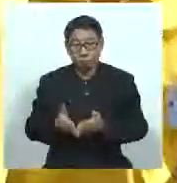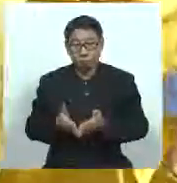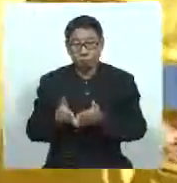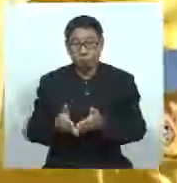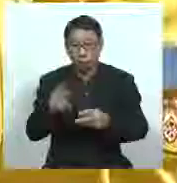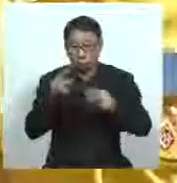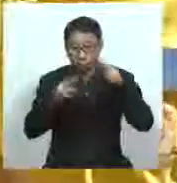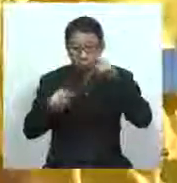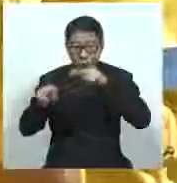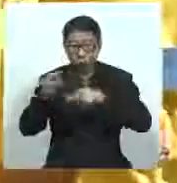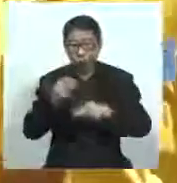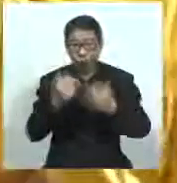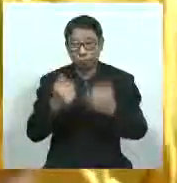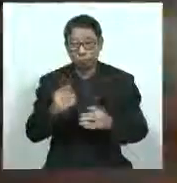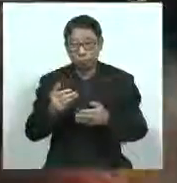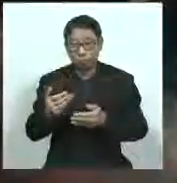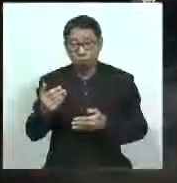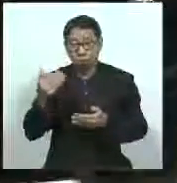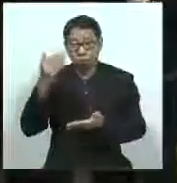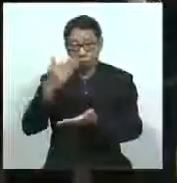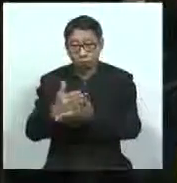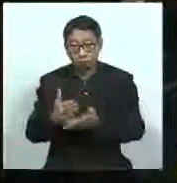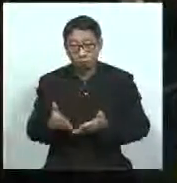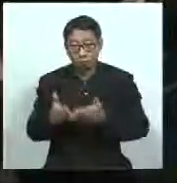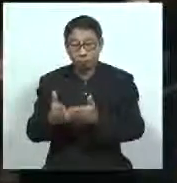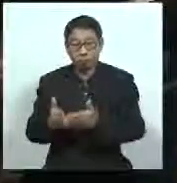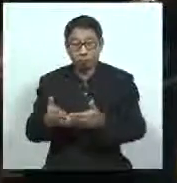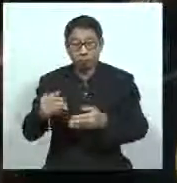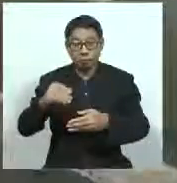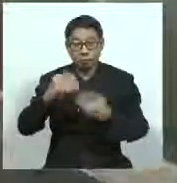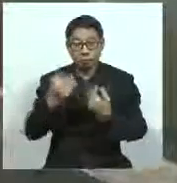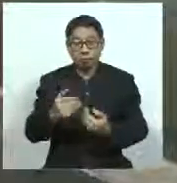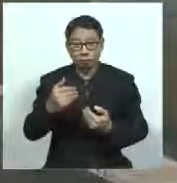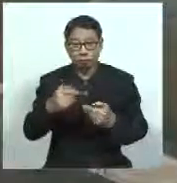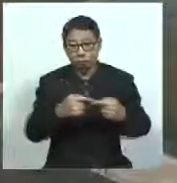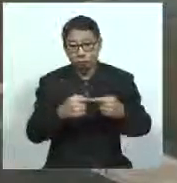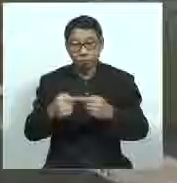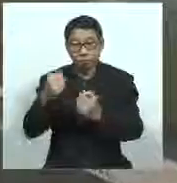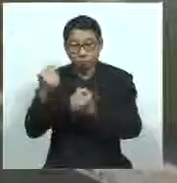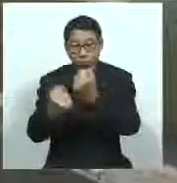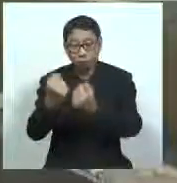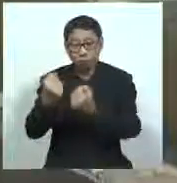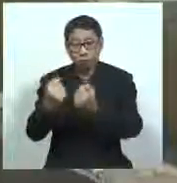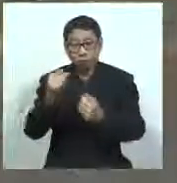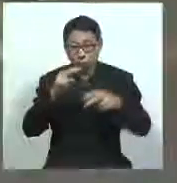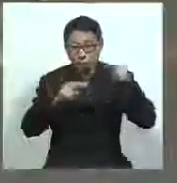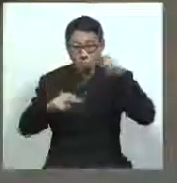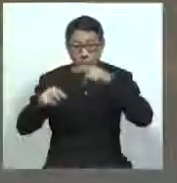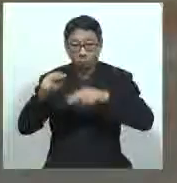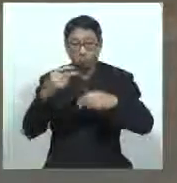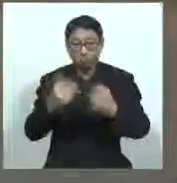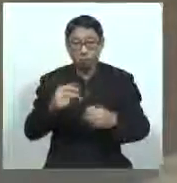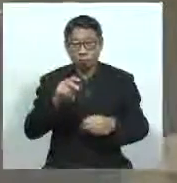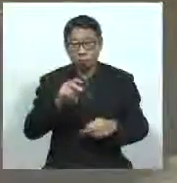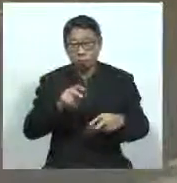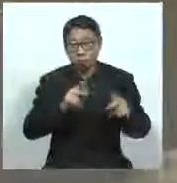องคูเมืองเดิมไปจนถึงท่าเรือสำนักการระบายน้ำและเดินทางต่อด้วยรถรางเพื่อสำรวจเส้นทางและช